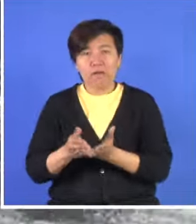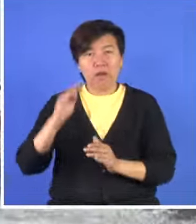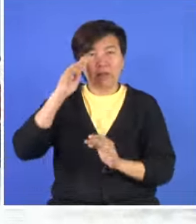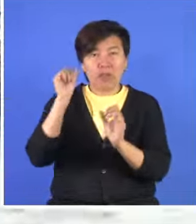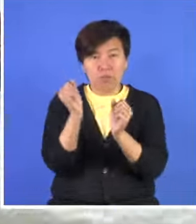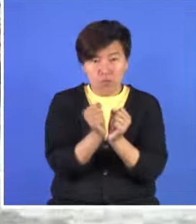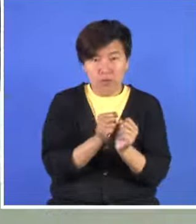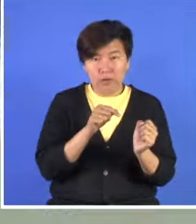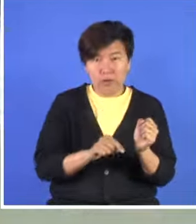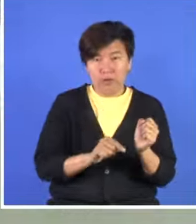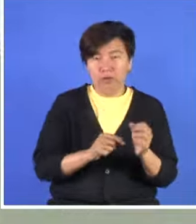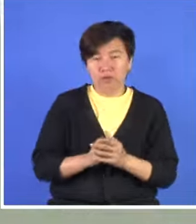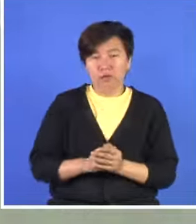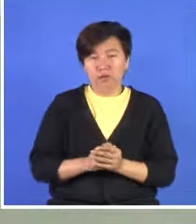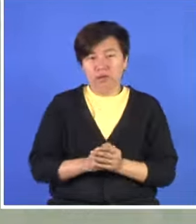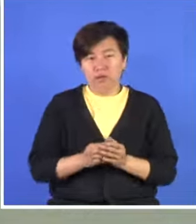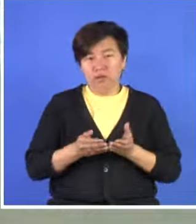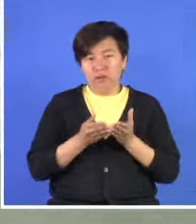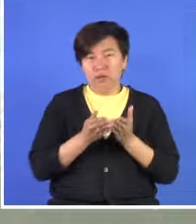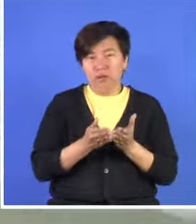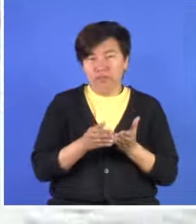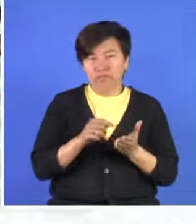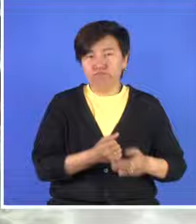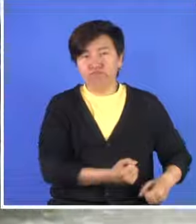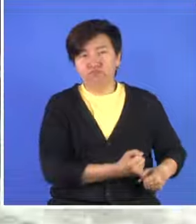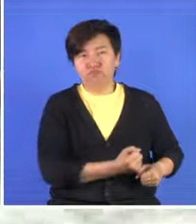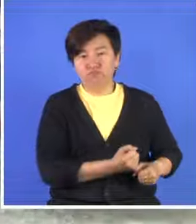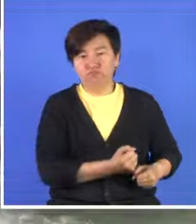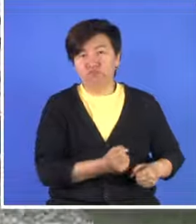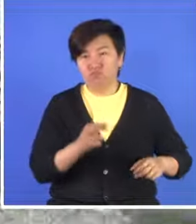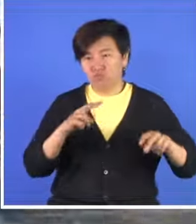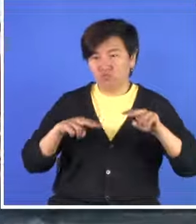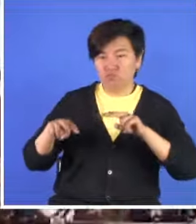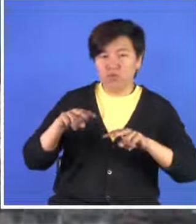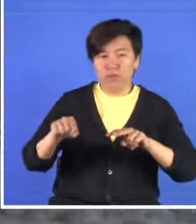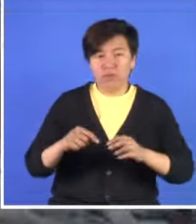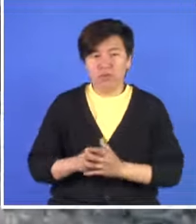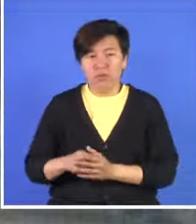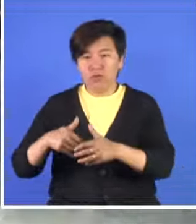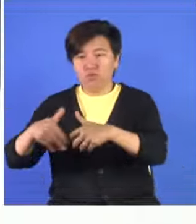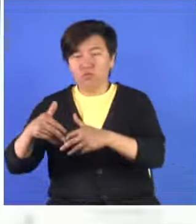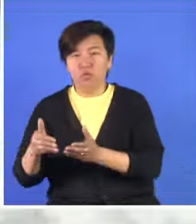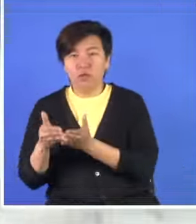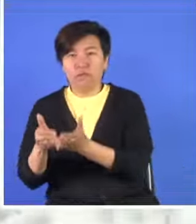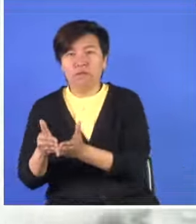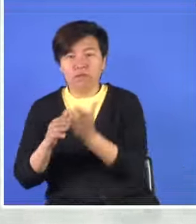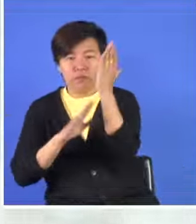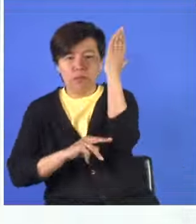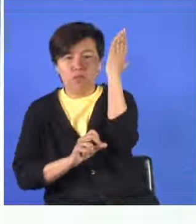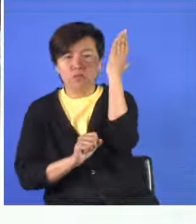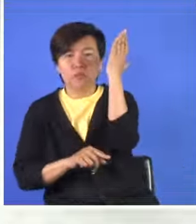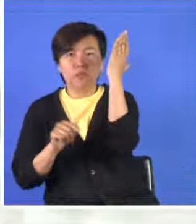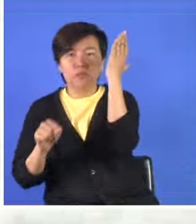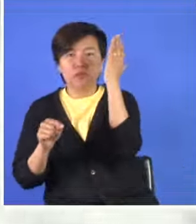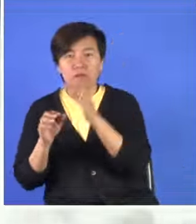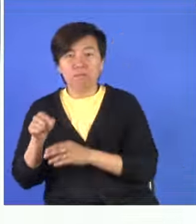เลปากพนังเนี่ยนะครับนำเรือยางเนี่ยออกตรวจบริเวณอ่าวปากพูนในเขตของตำบลปากพูนอำเภอเมืองจังหวัดนครศรีธรรมราช หลังจากรับ